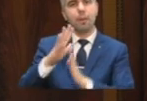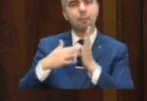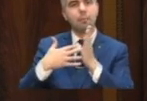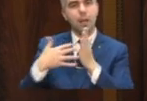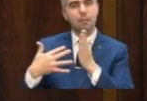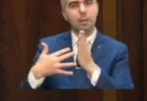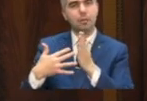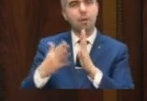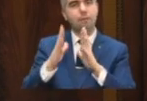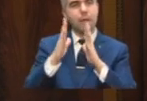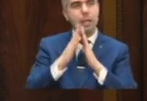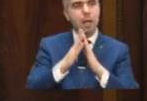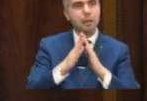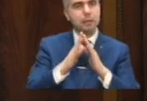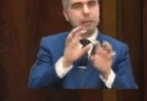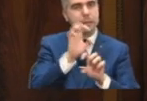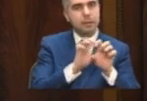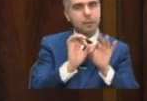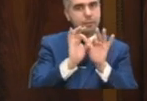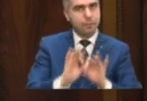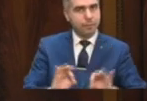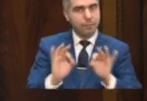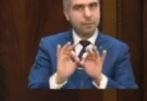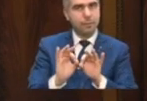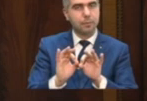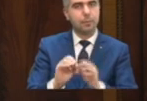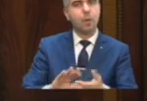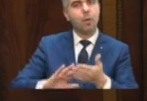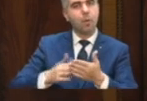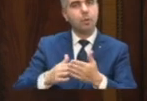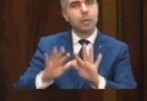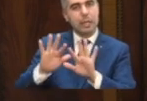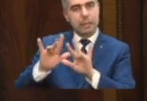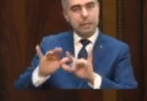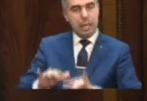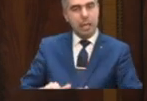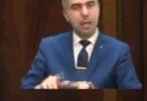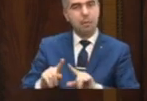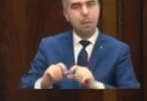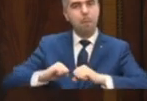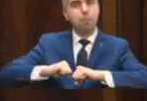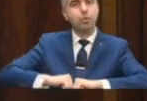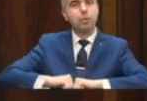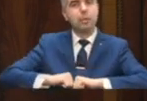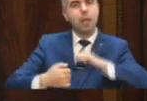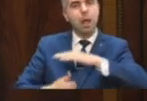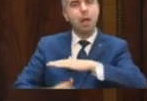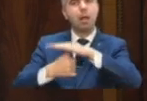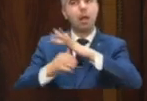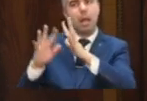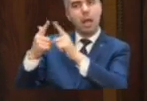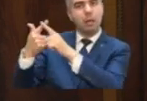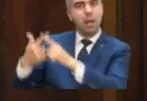مدن بدون صفيح، فإننا وكما سجل ذلك تقرير المجلس الأعلى للحسابات نعتبر بأن